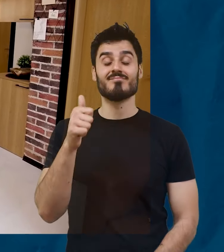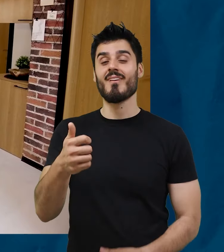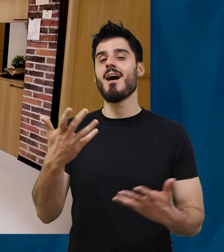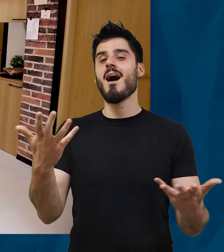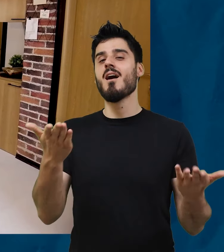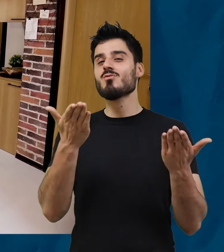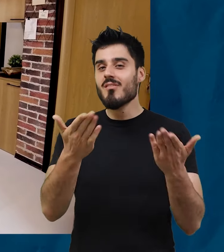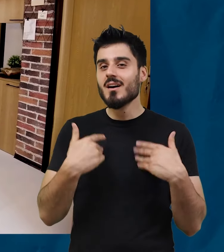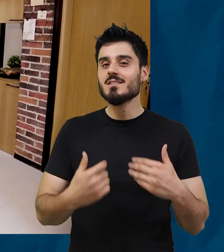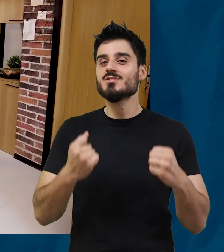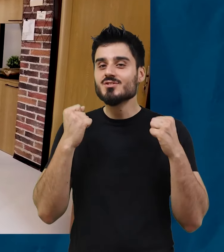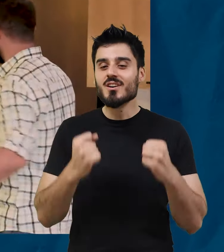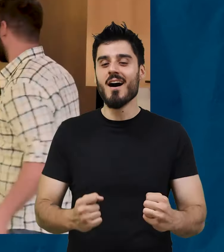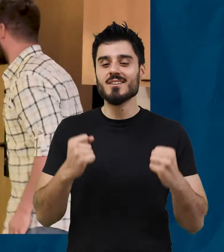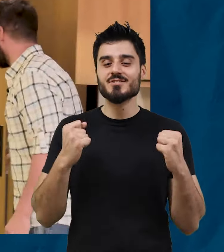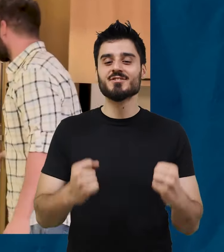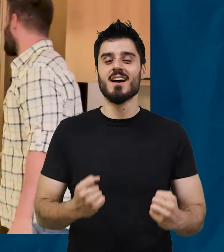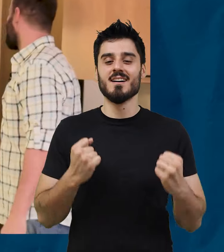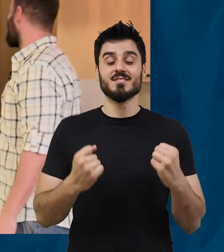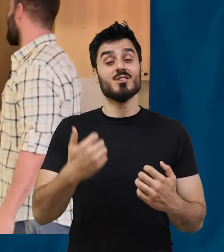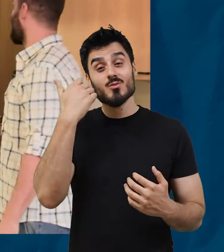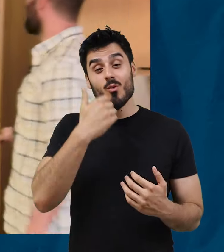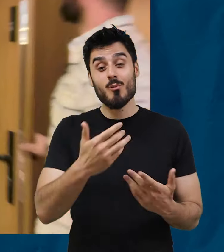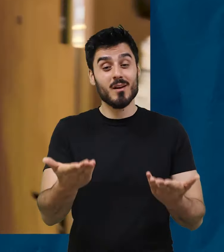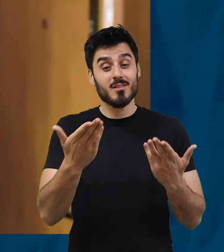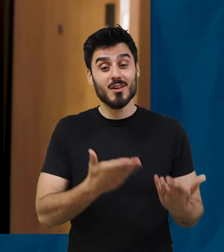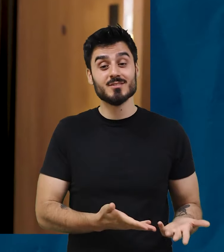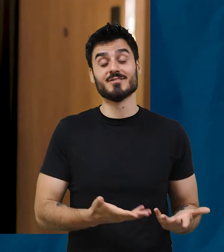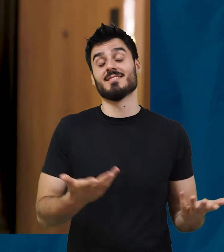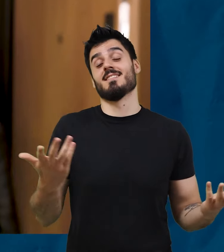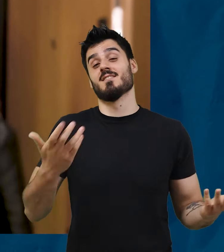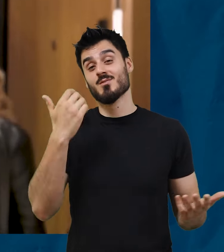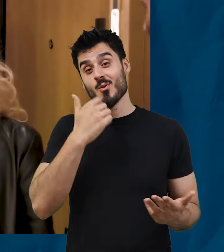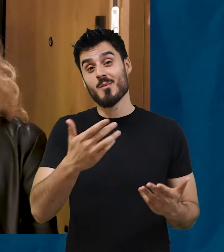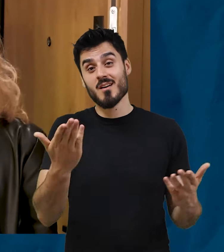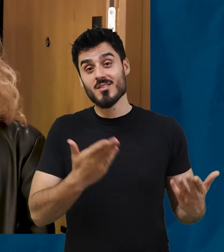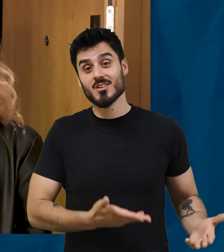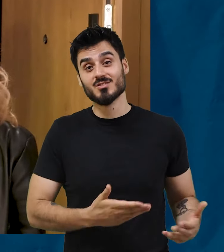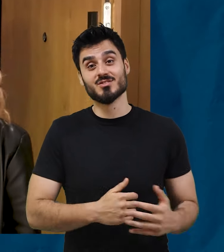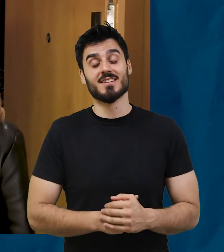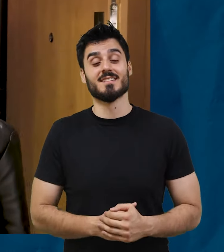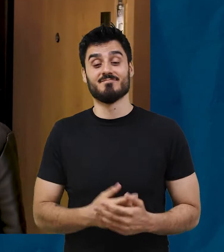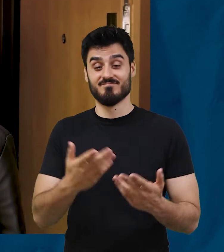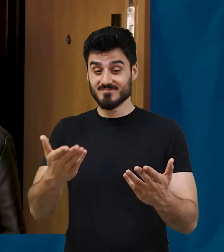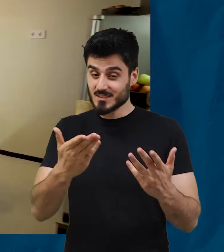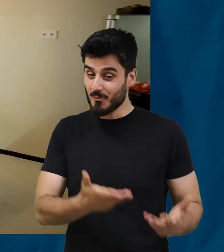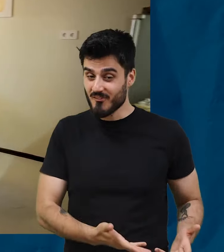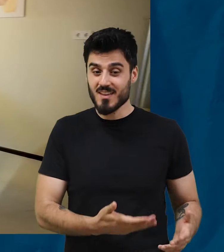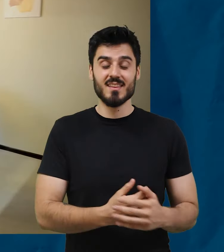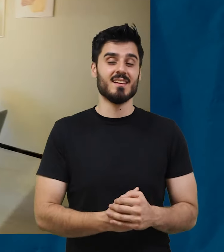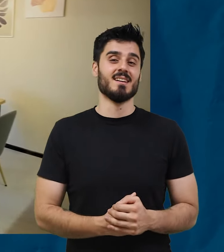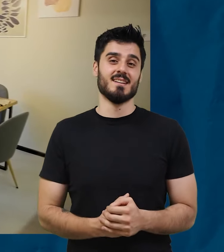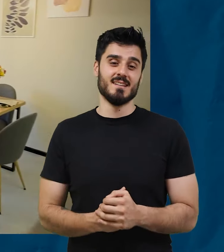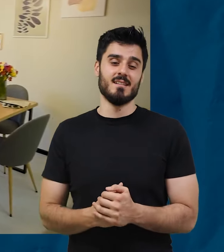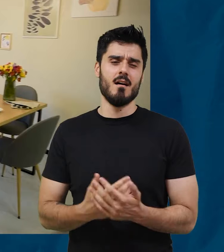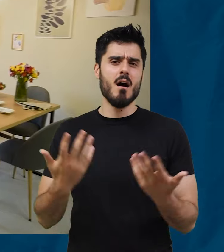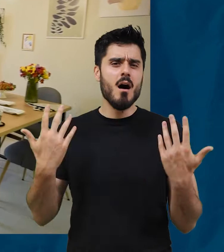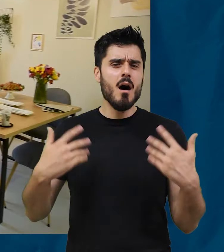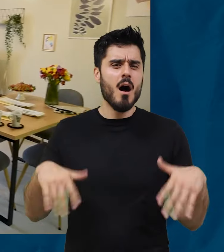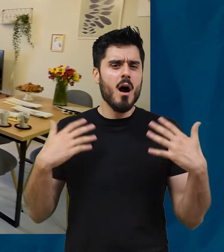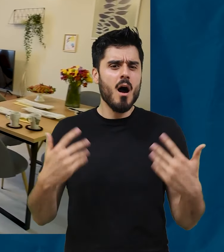Ето това звъне на чака. Добре дошли. Добре заварили. Добре заварили. Заповядайте. Заповядайте.